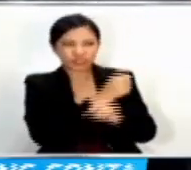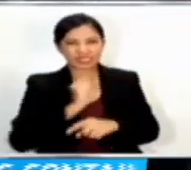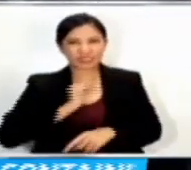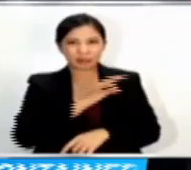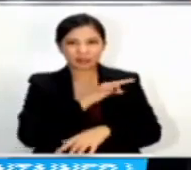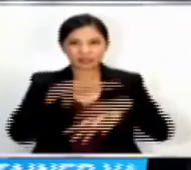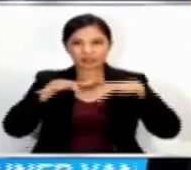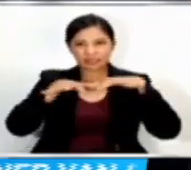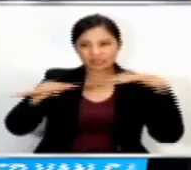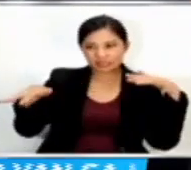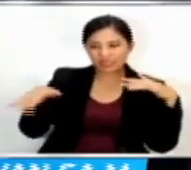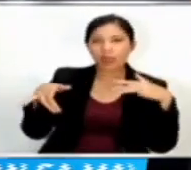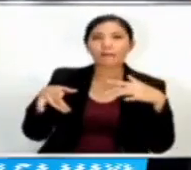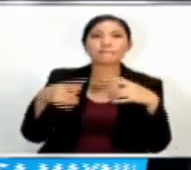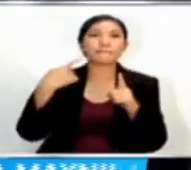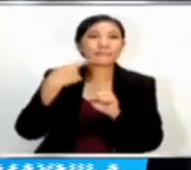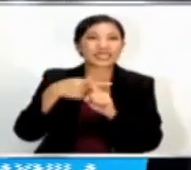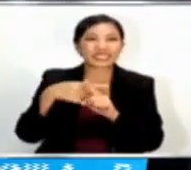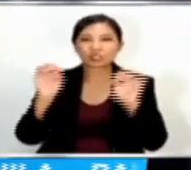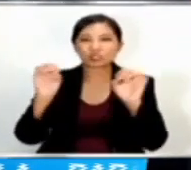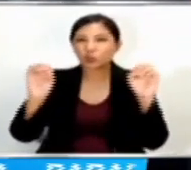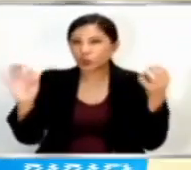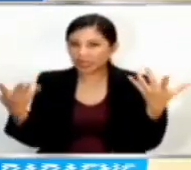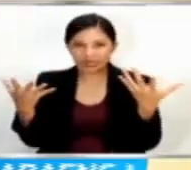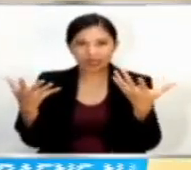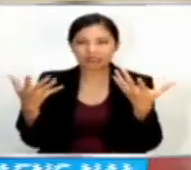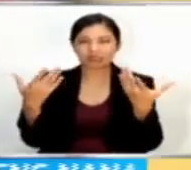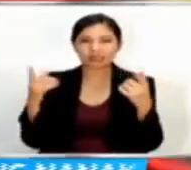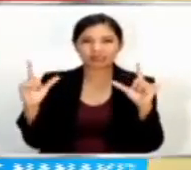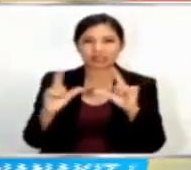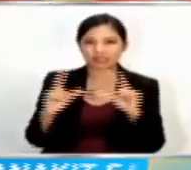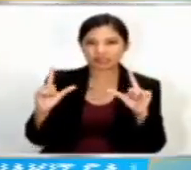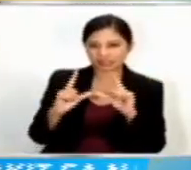trapiko. Balitang hatid ni Ian Cruz.